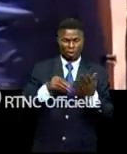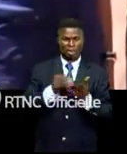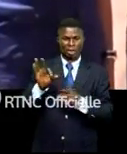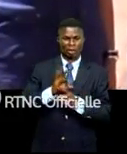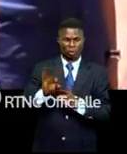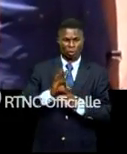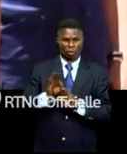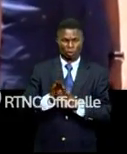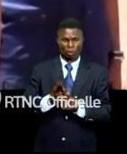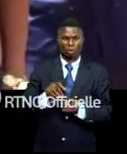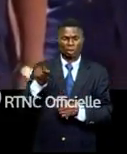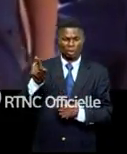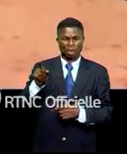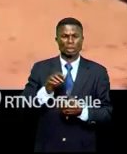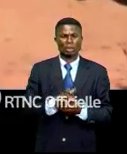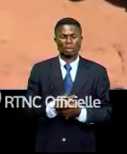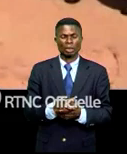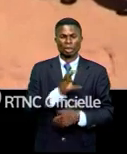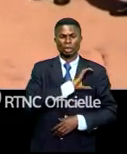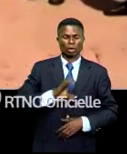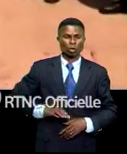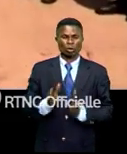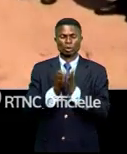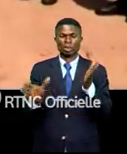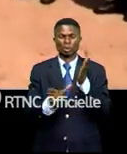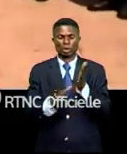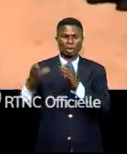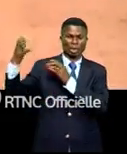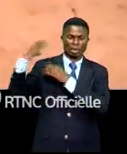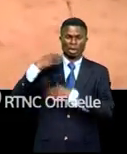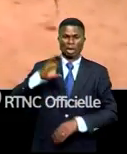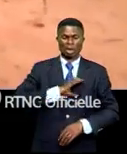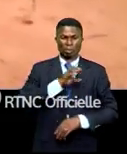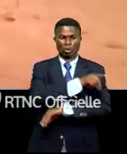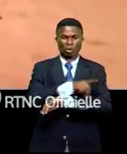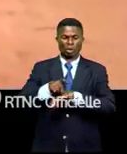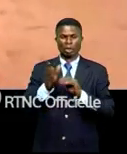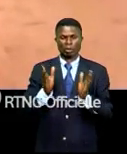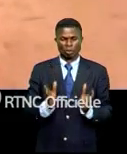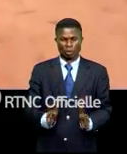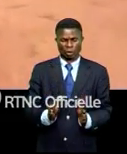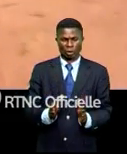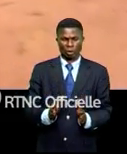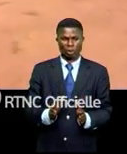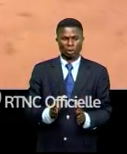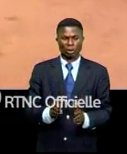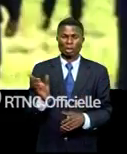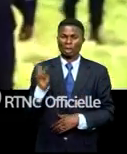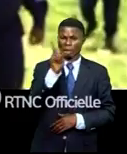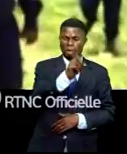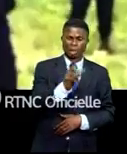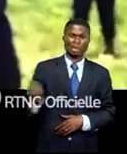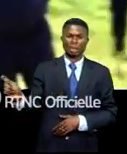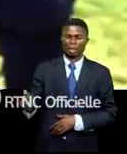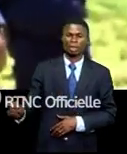formations Chicouta terminée, le commissaire général adjoint chargé de la police administrative a pris la direction du